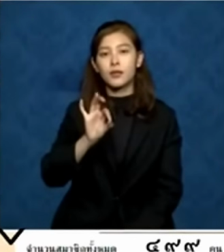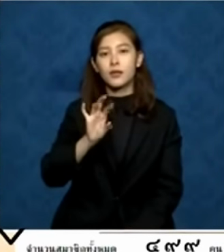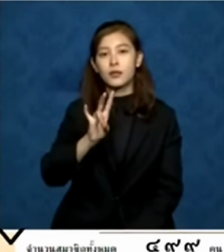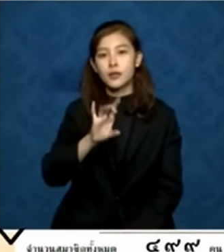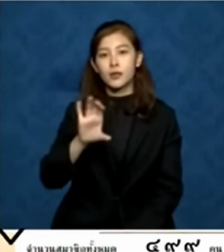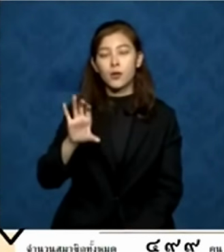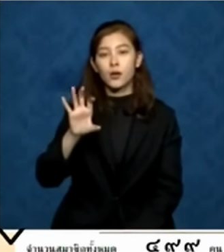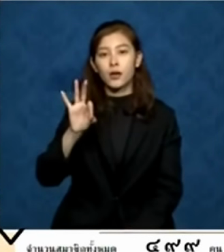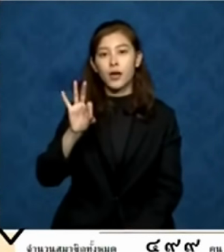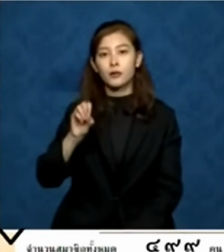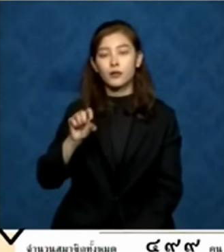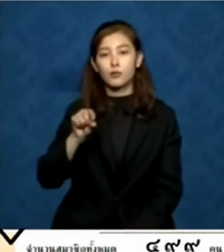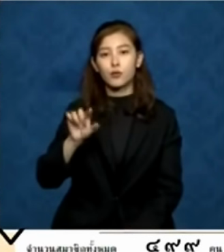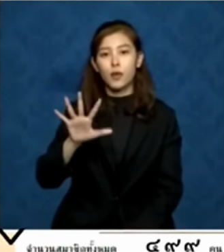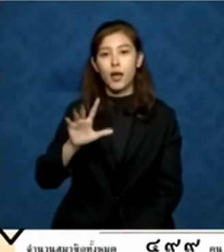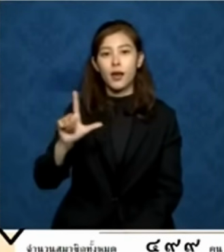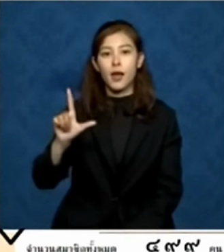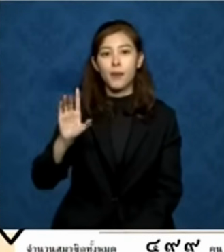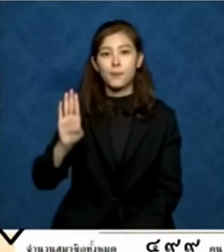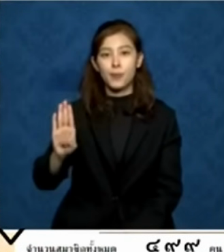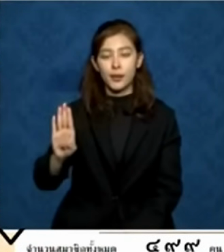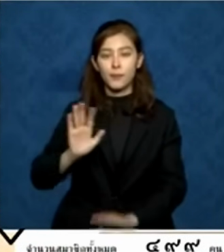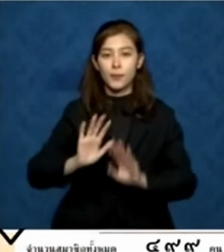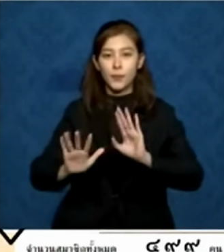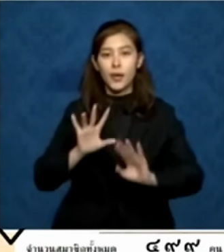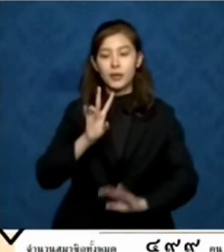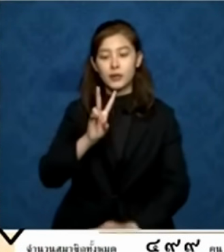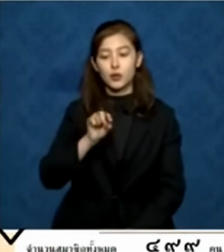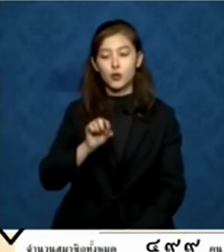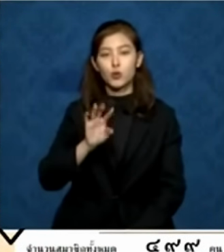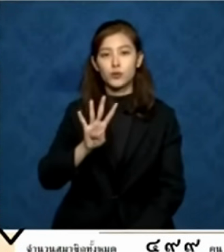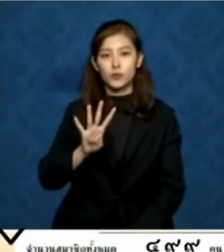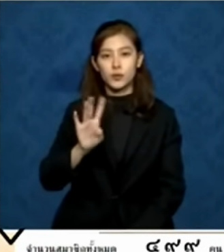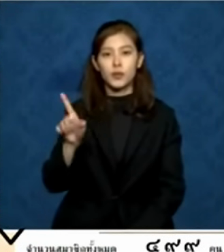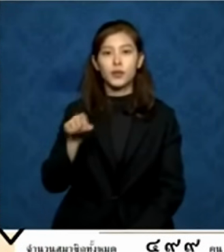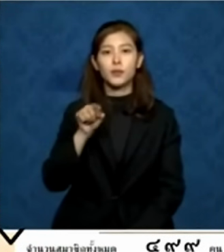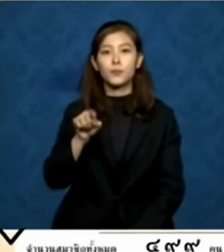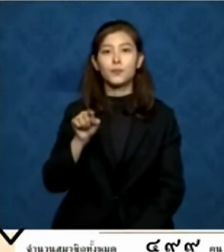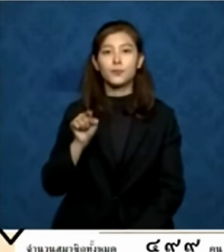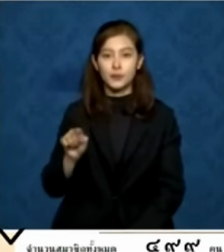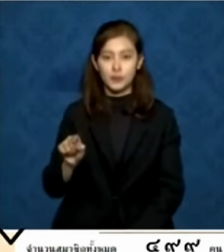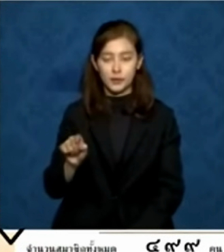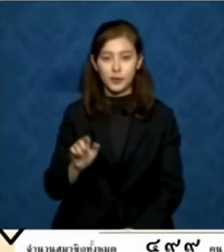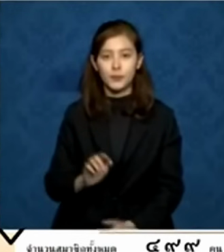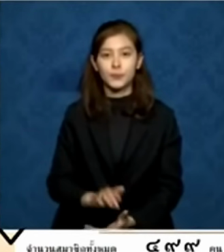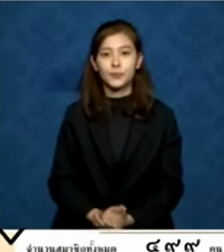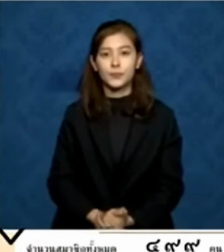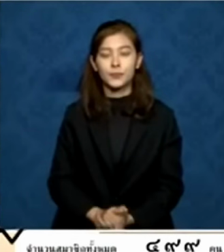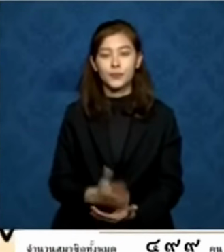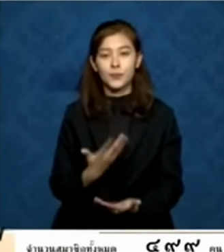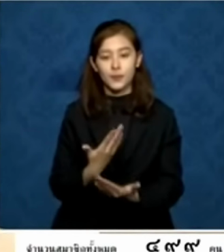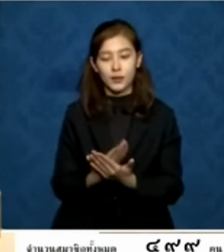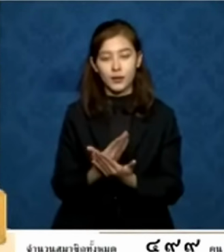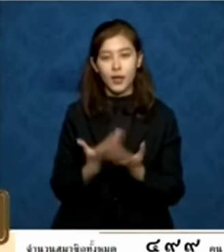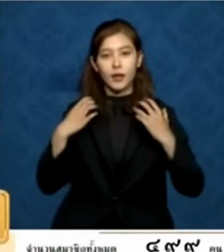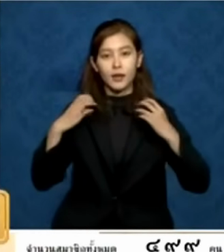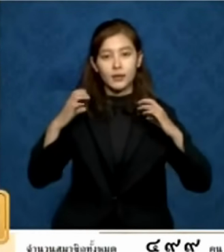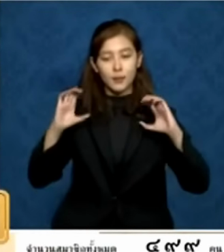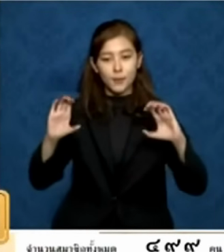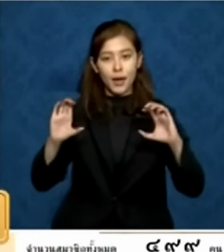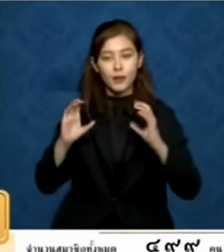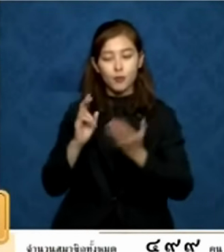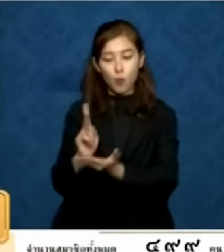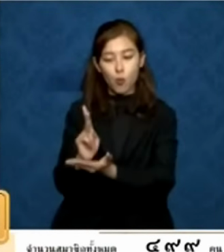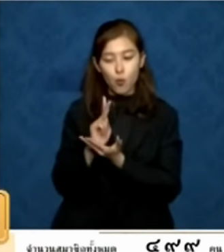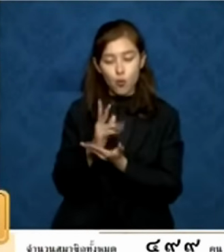257,790.5 ล้านบาทคิดเป็นร้อยละ 7.4 ของวงเงินงบประมาณงบประมาณรายจ่ายเพื่อการชำระหนี้ภาครัฐรัฐบาลกำหนดไว้จำ